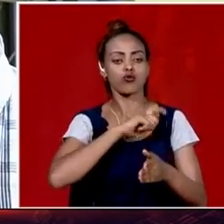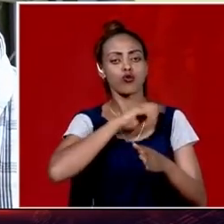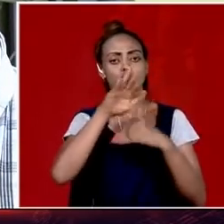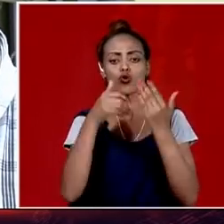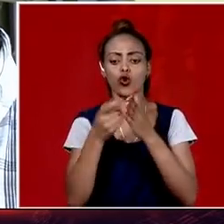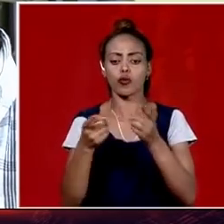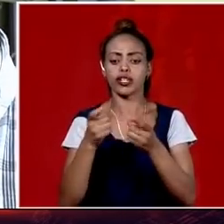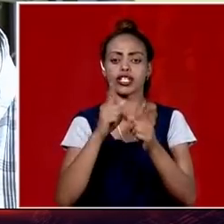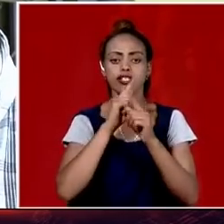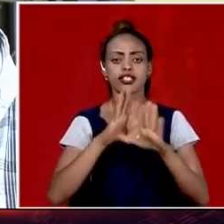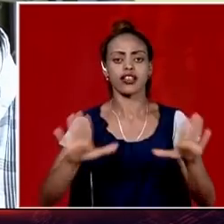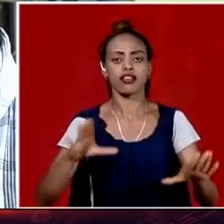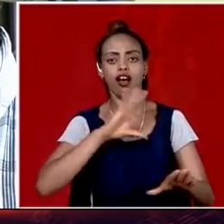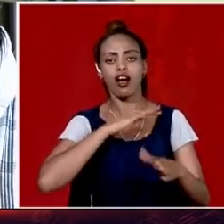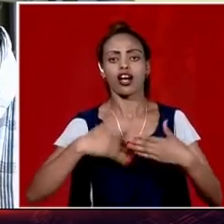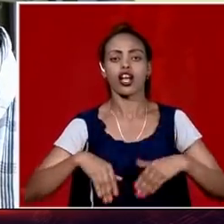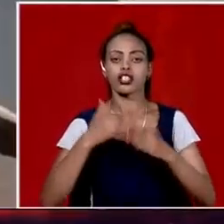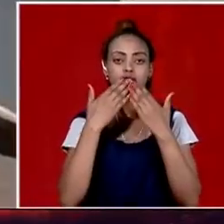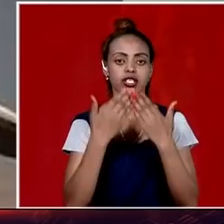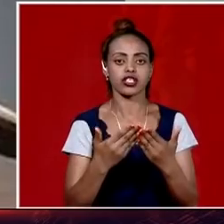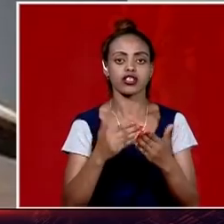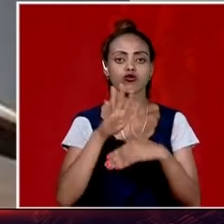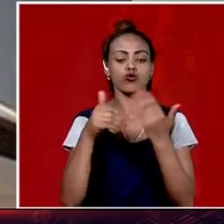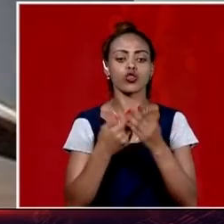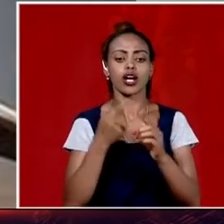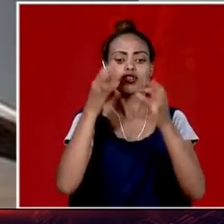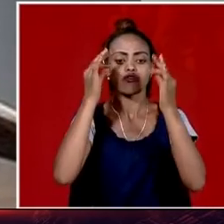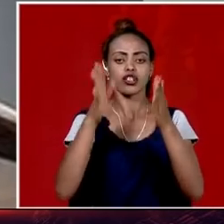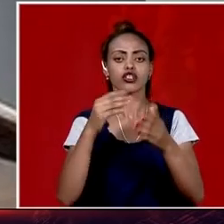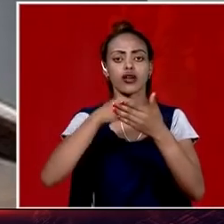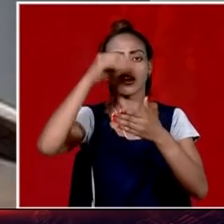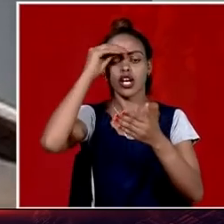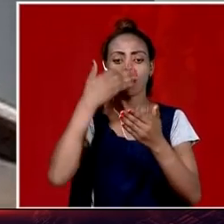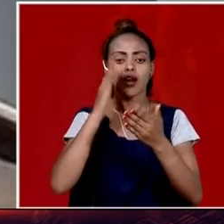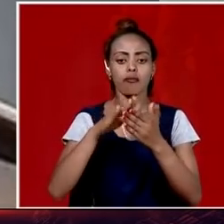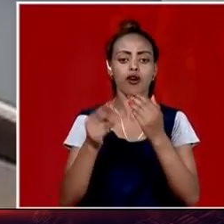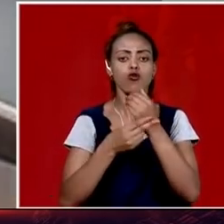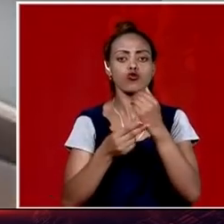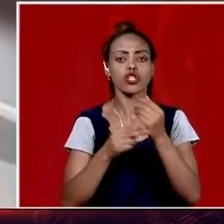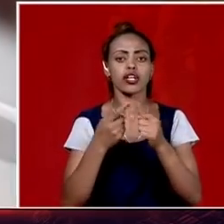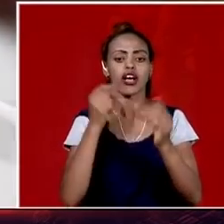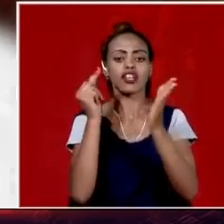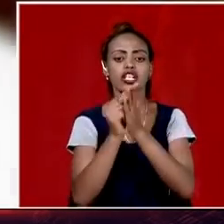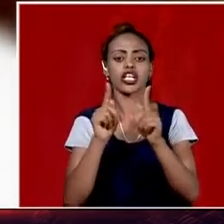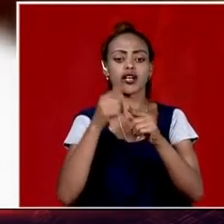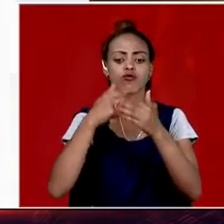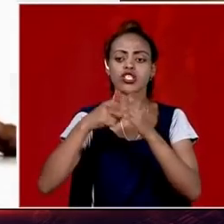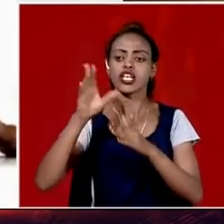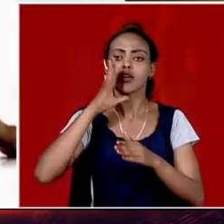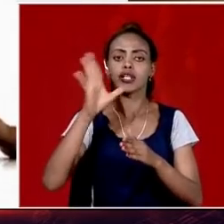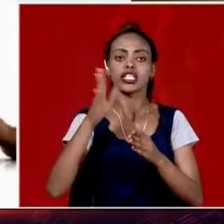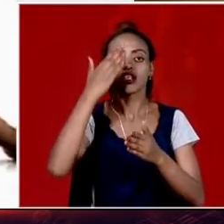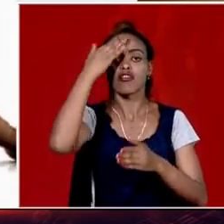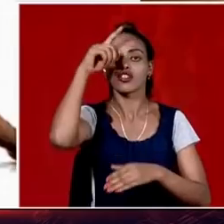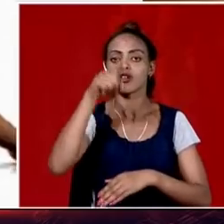من حدارن نصطط اكلات نمسكن معناتي كلو كابز فرد سمهيرو كاب حما اتكبار كقطبن كاب حقي كم زي ملص كفل لصني غبا